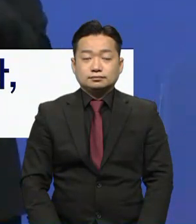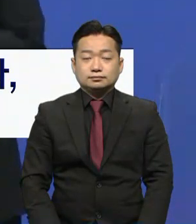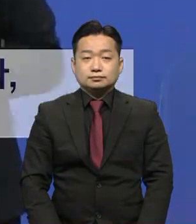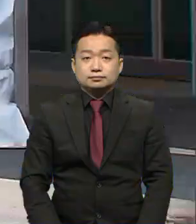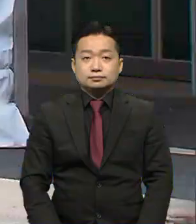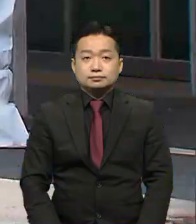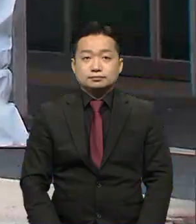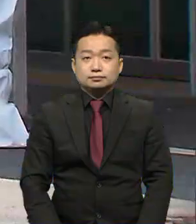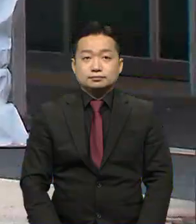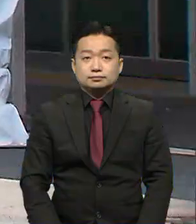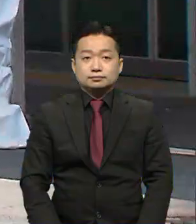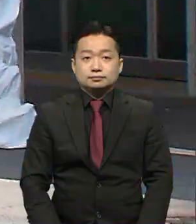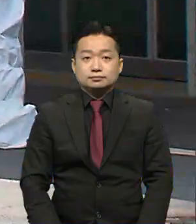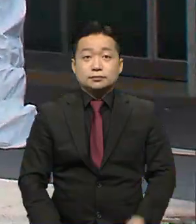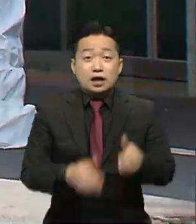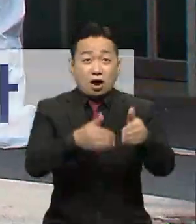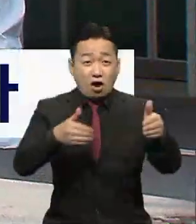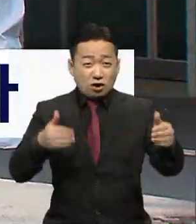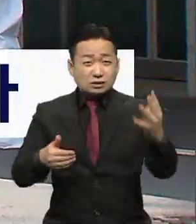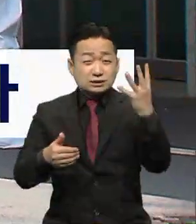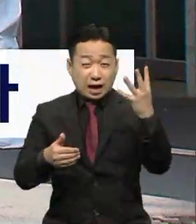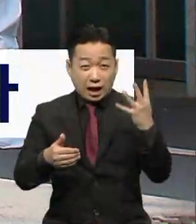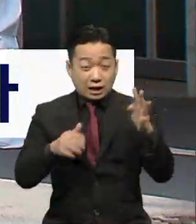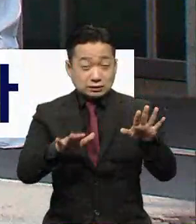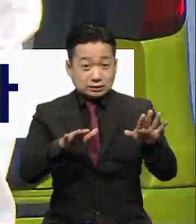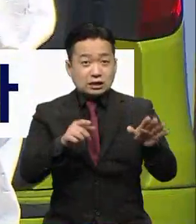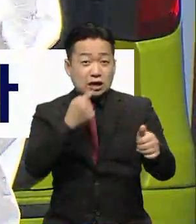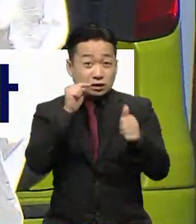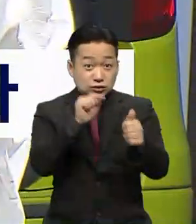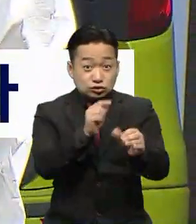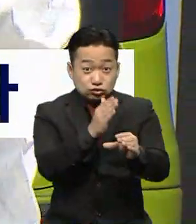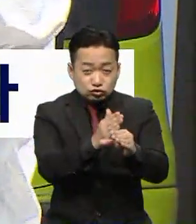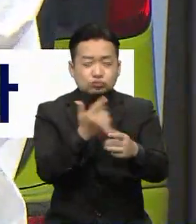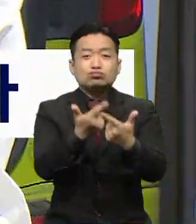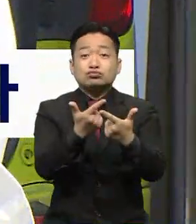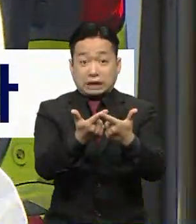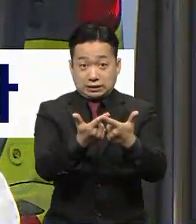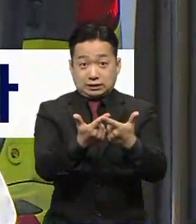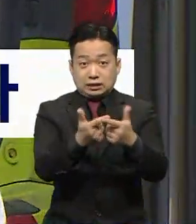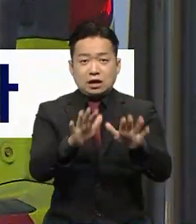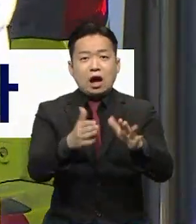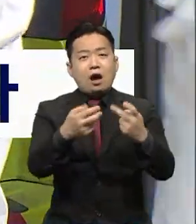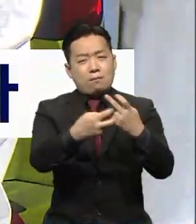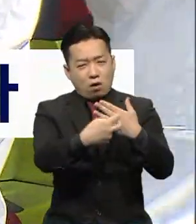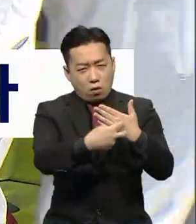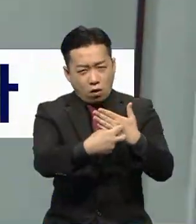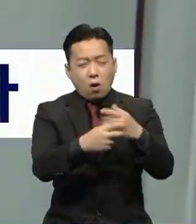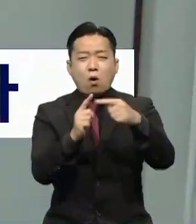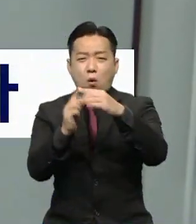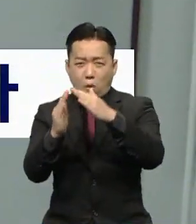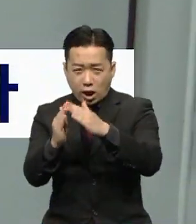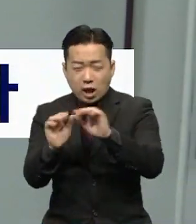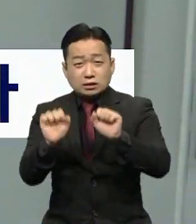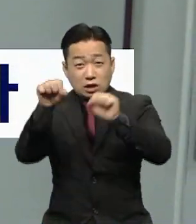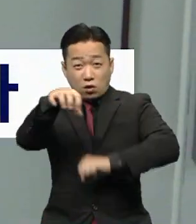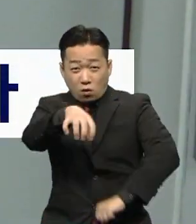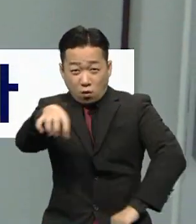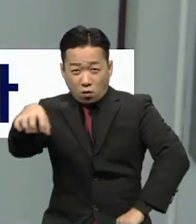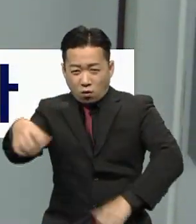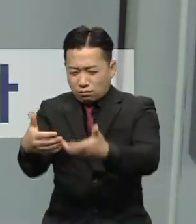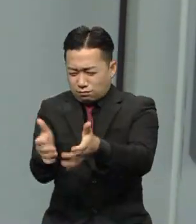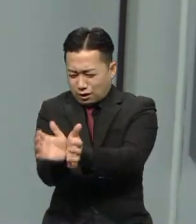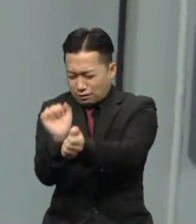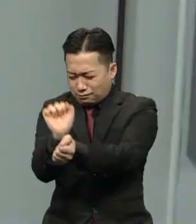부탁드리고. 거리 두기 4단계를 시행 중인 부산에선 병원과 교회, 체육시설 등 집단 감염이